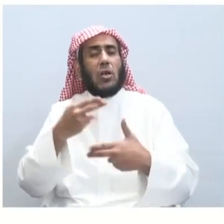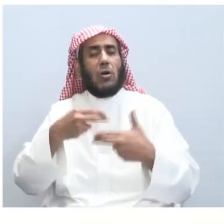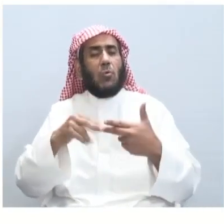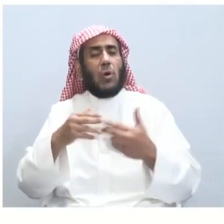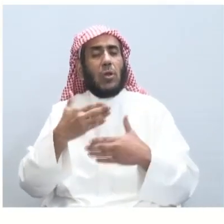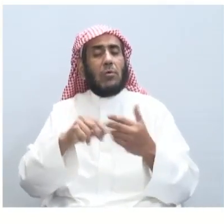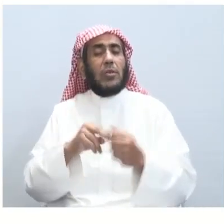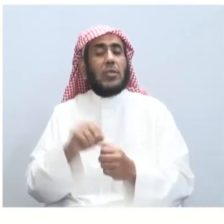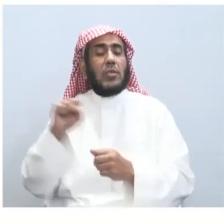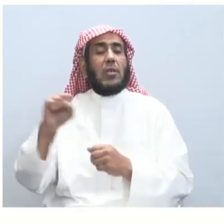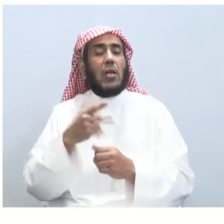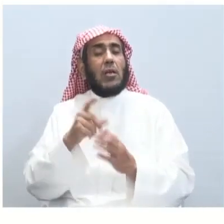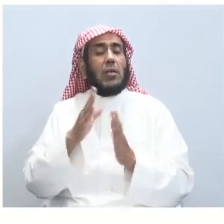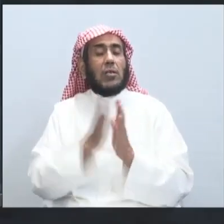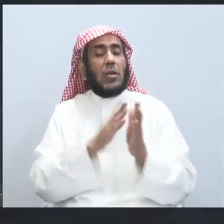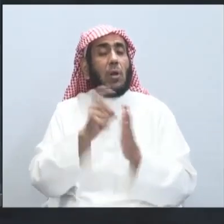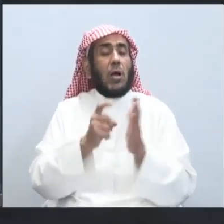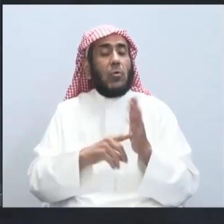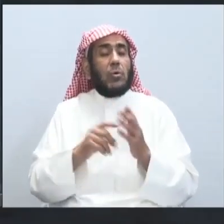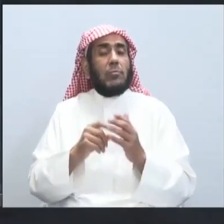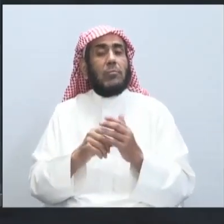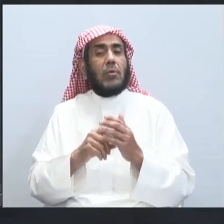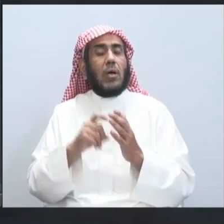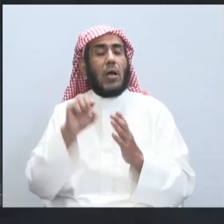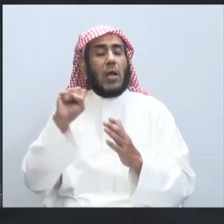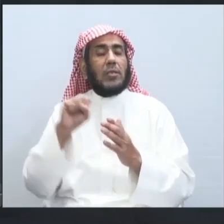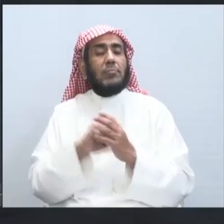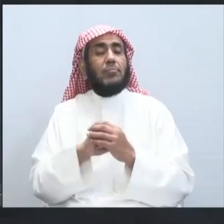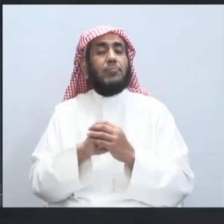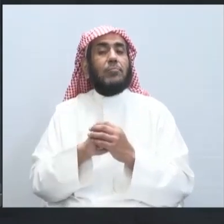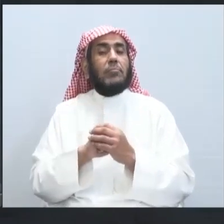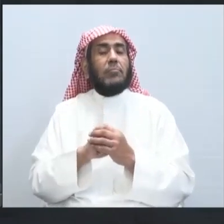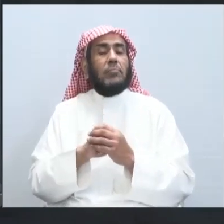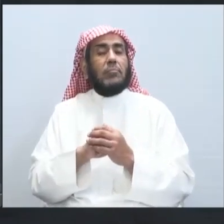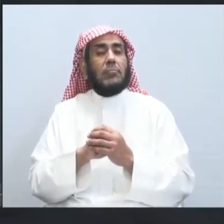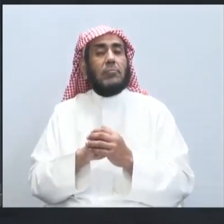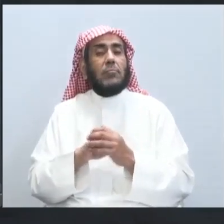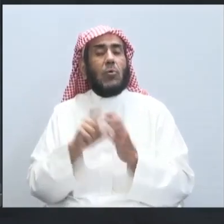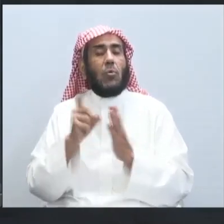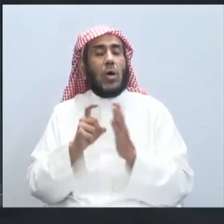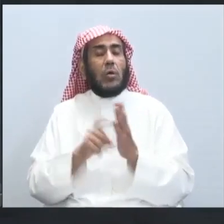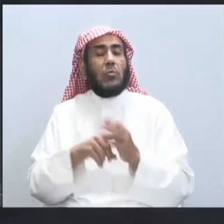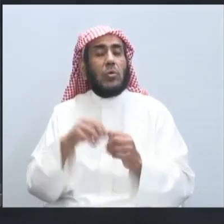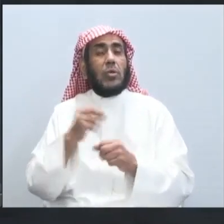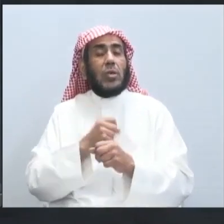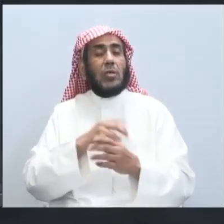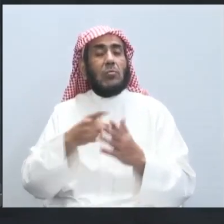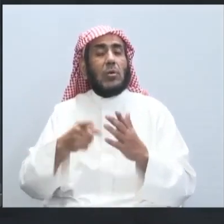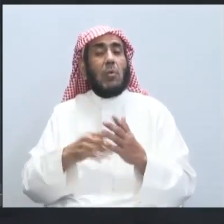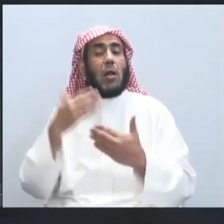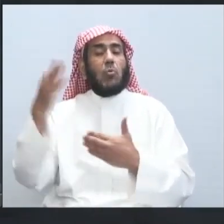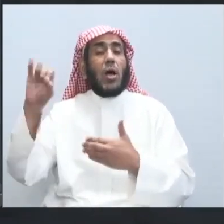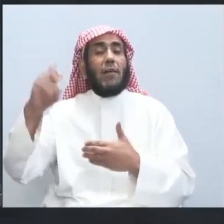جانب من جوانب القانون الامن او القانون الخاص عفوا القانون الخاص وهو قانون الاجراءاته بما يسمى